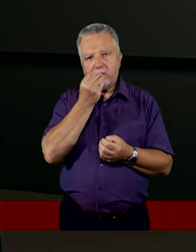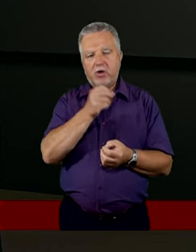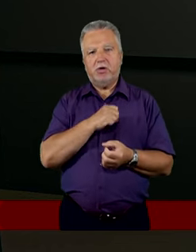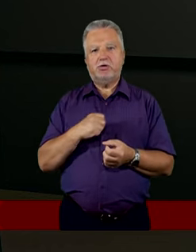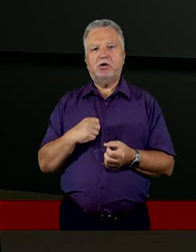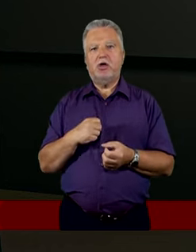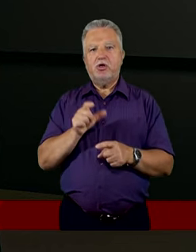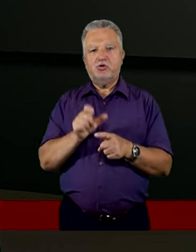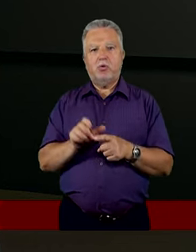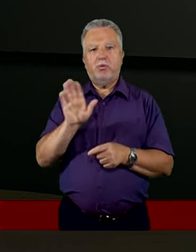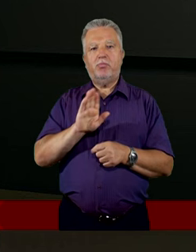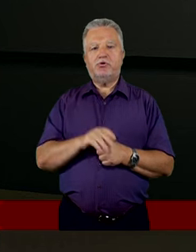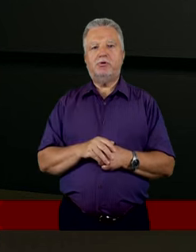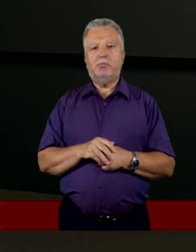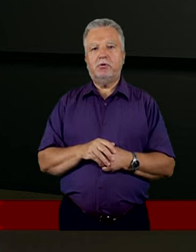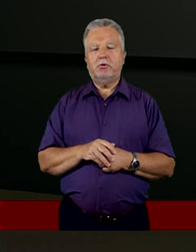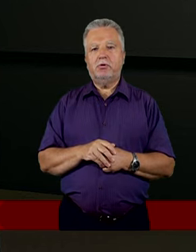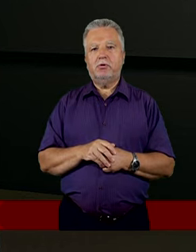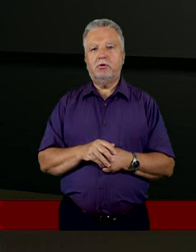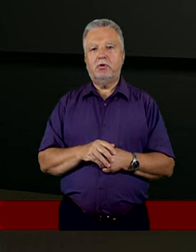się Słowem Bożym,